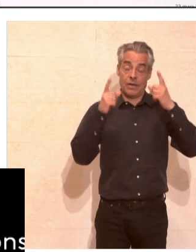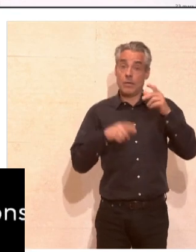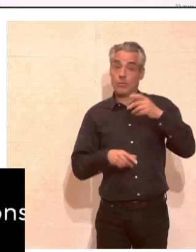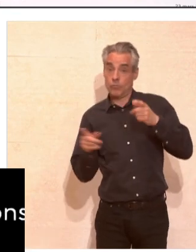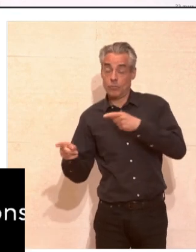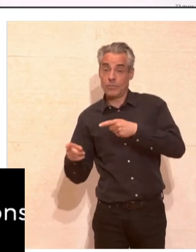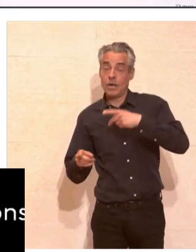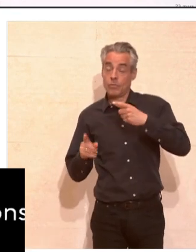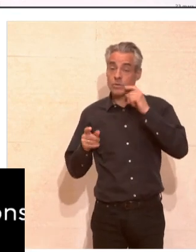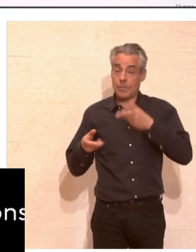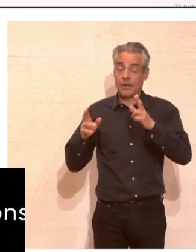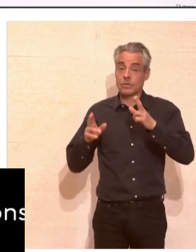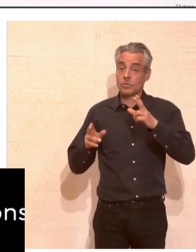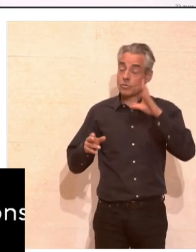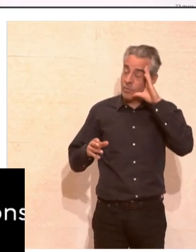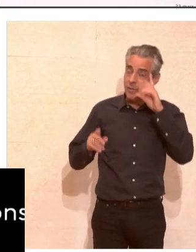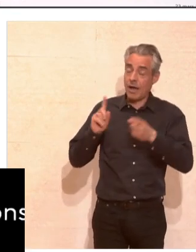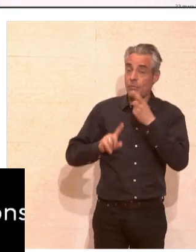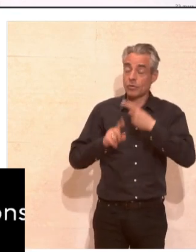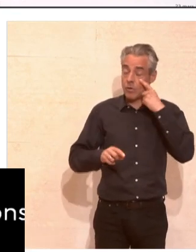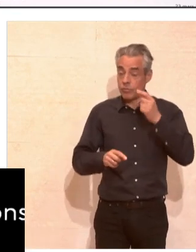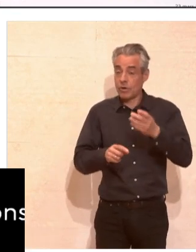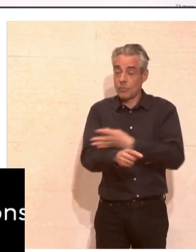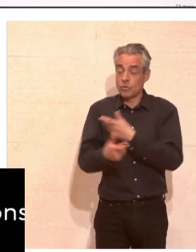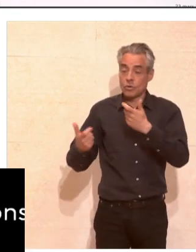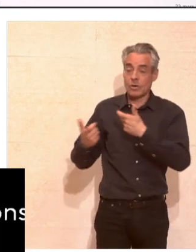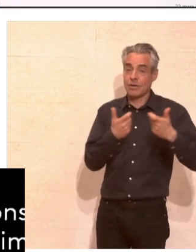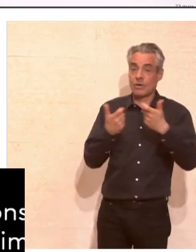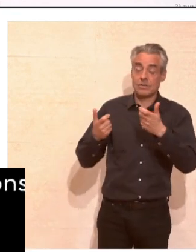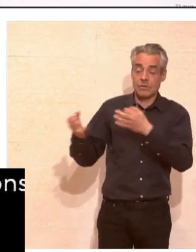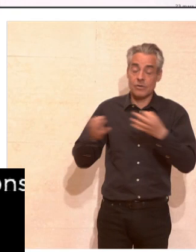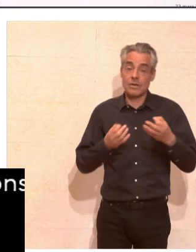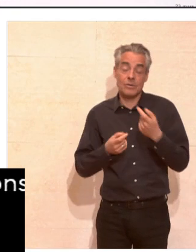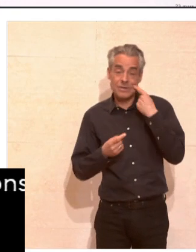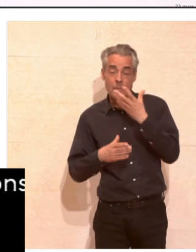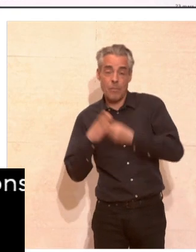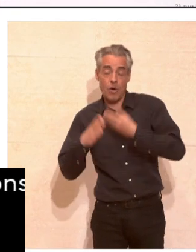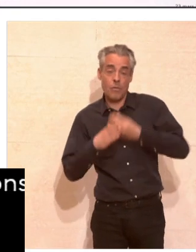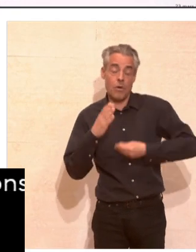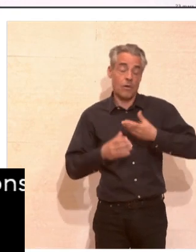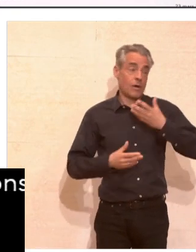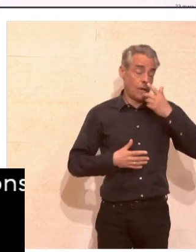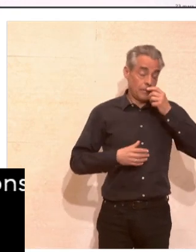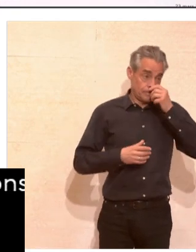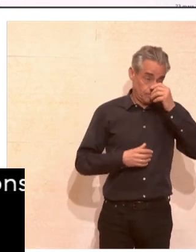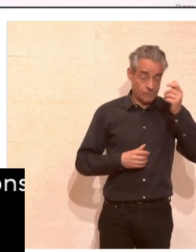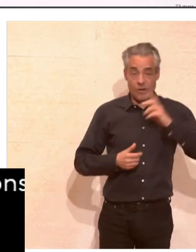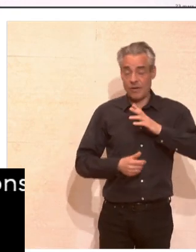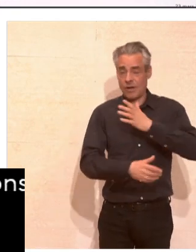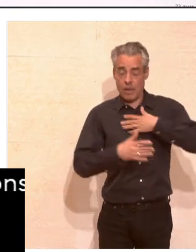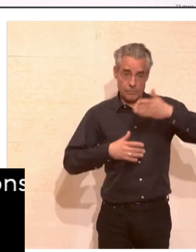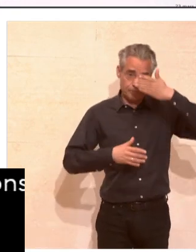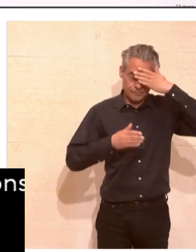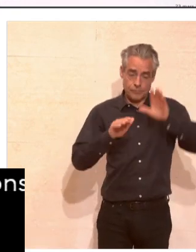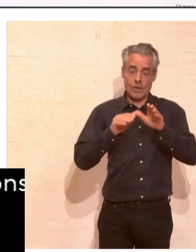donc, ce stade-là est très important pour la régulation des émotions. Et plus on en manque, plus on va avoir cet hypofonctionnement dans les régions frontales et